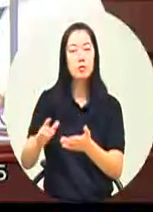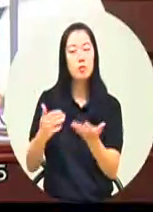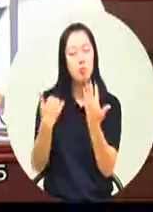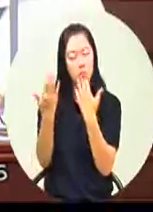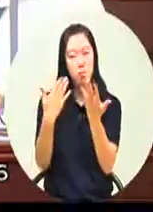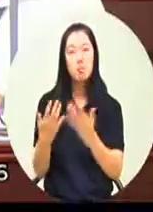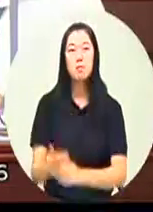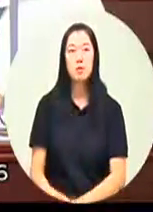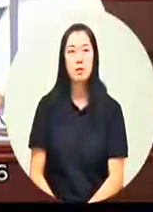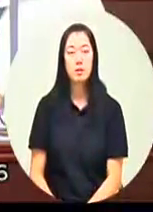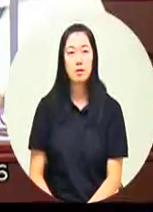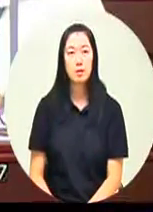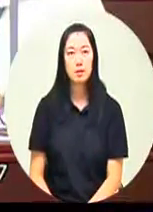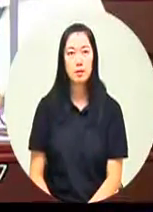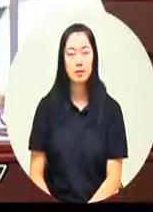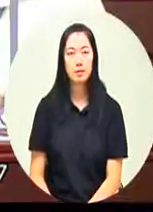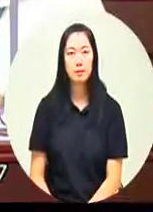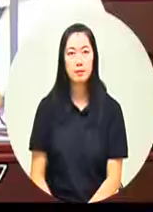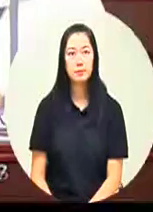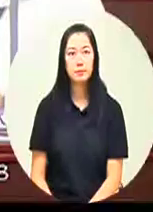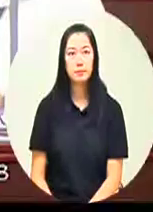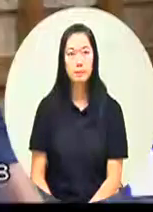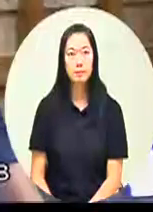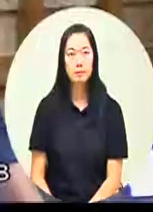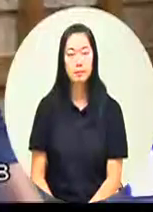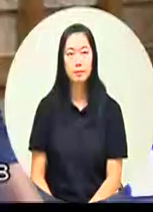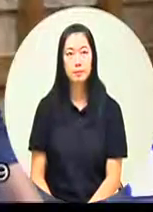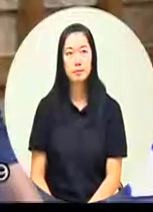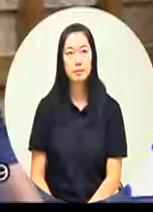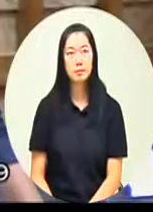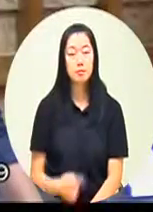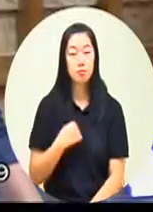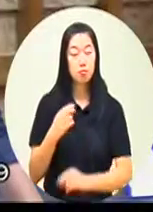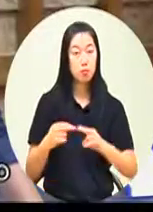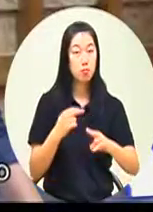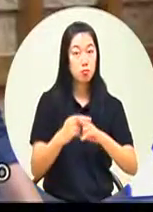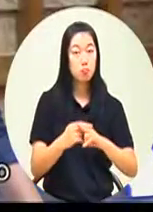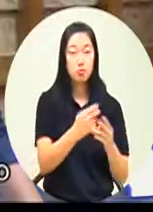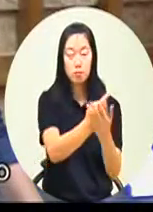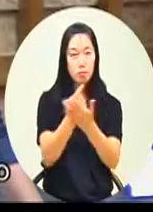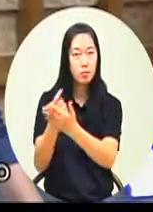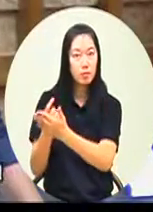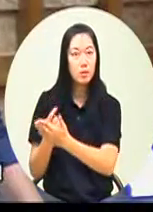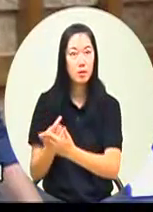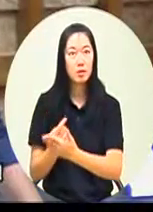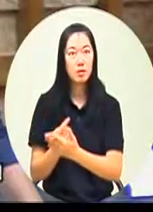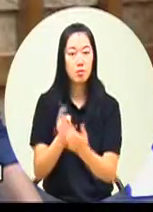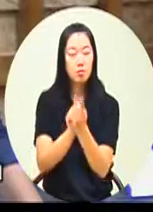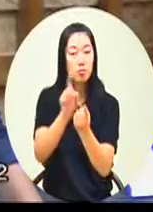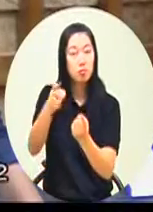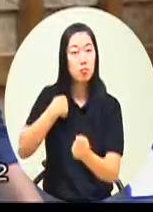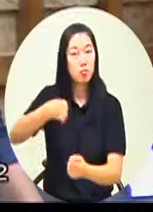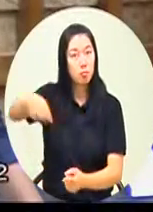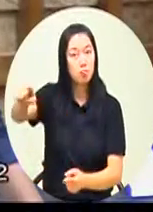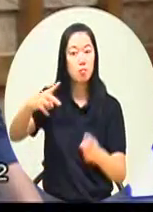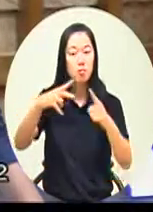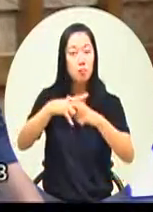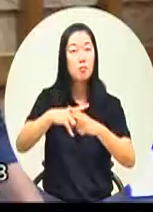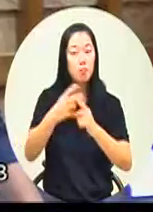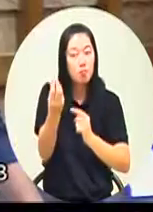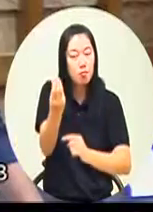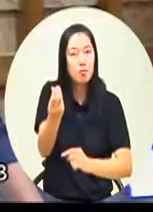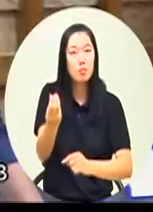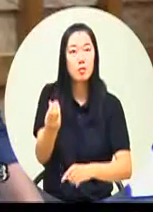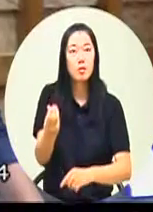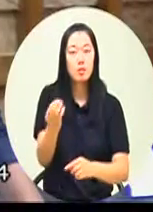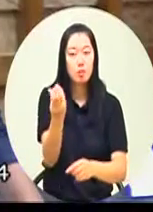状况。 好，谢谢。这个我相信大家都有去过小琉球，那